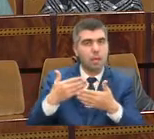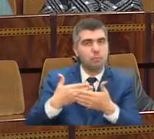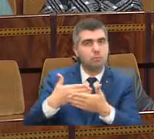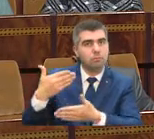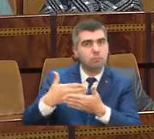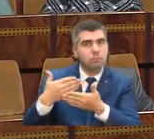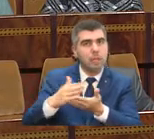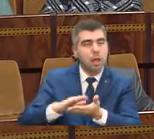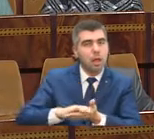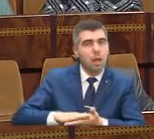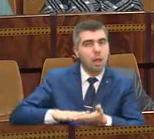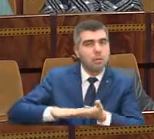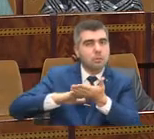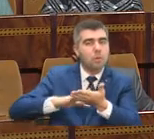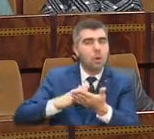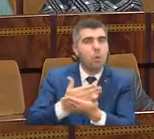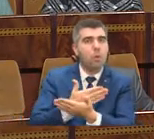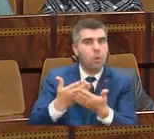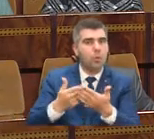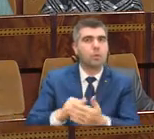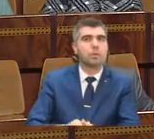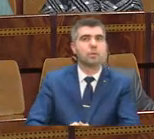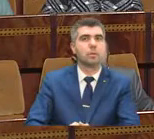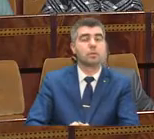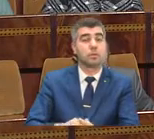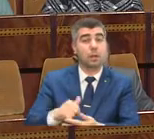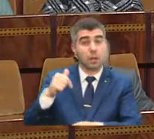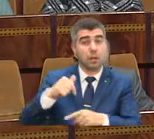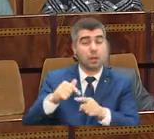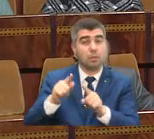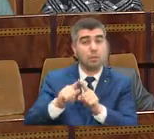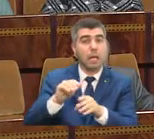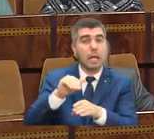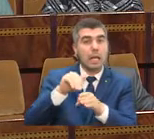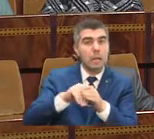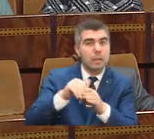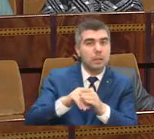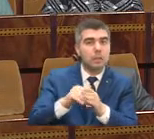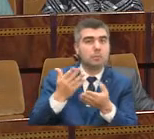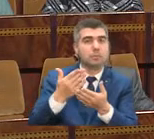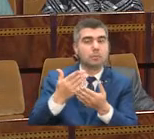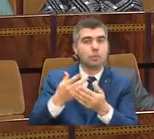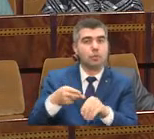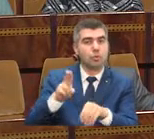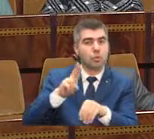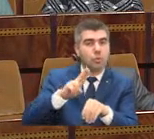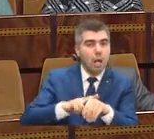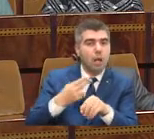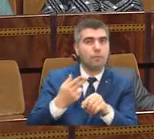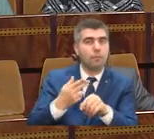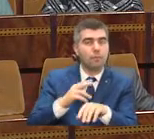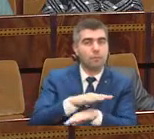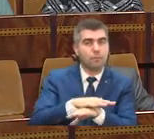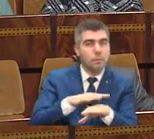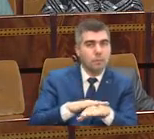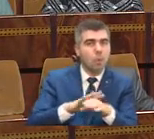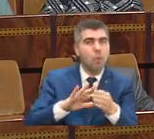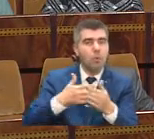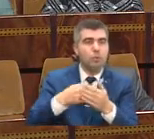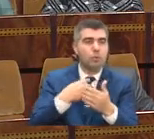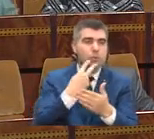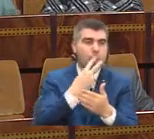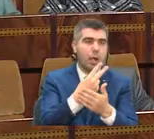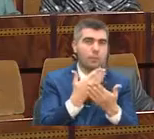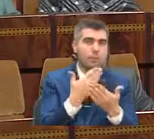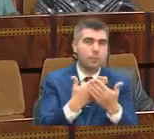أنها تخرجنا من الأزمة. كاين ممثلين من عدة أحزاب، كاين منتخبين، كاين سلطات محلية، كلهم كنعيشوا واحد الواقع، وإلى